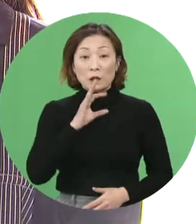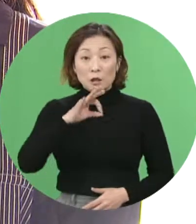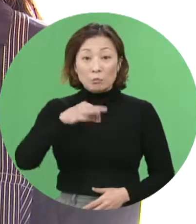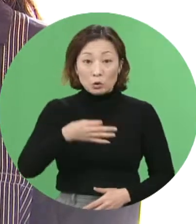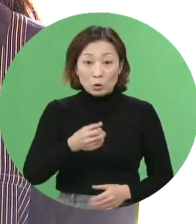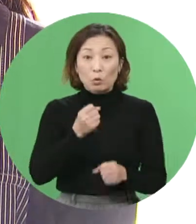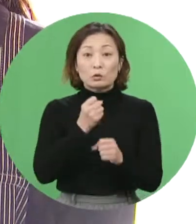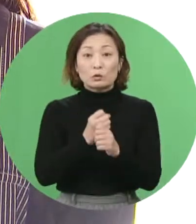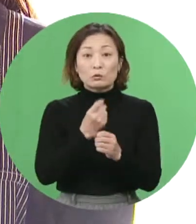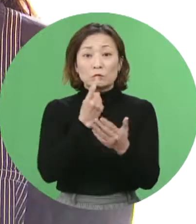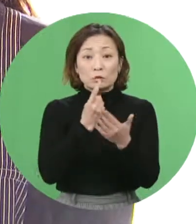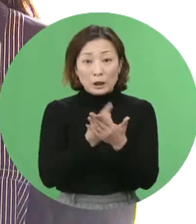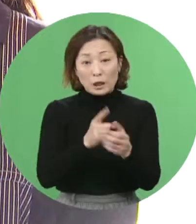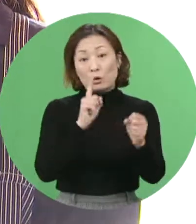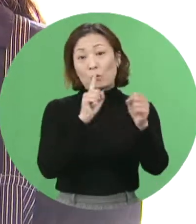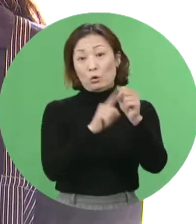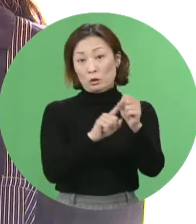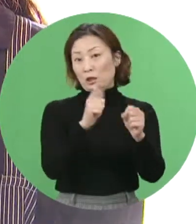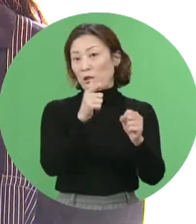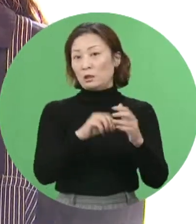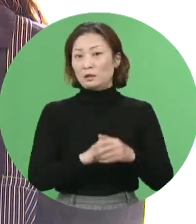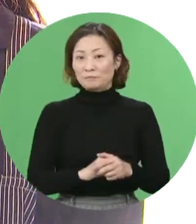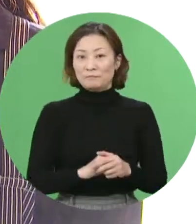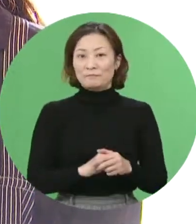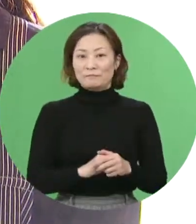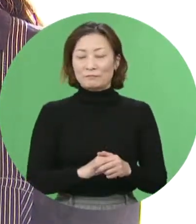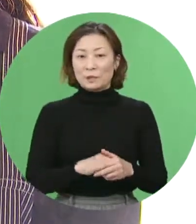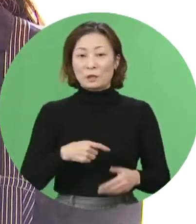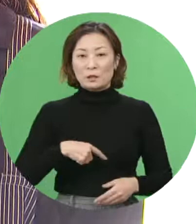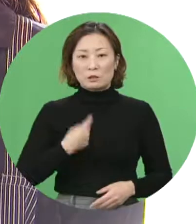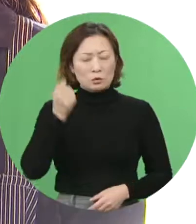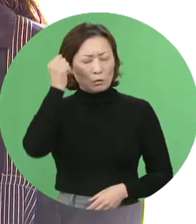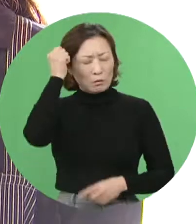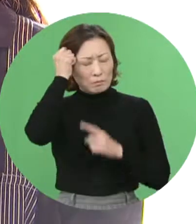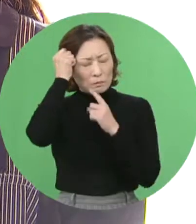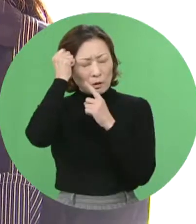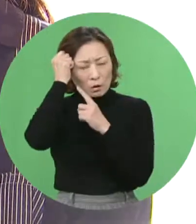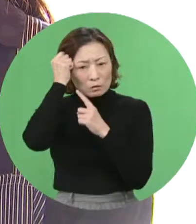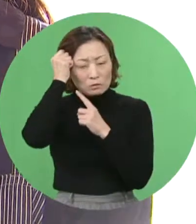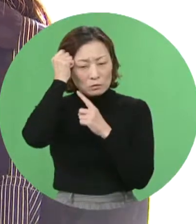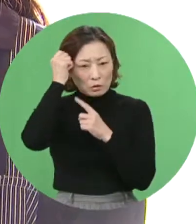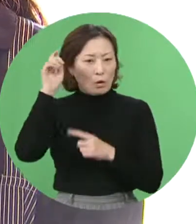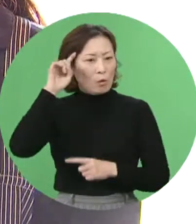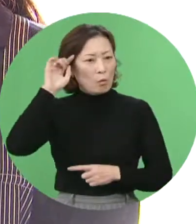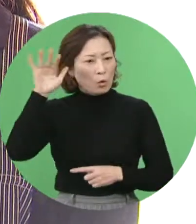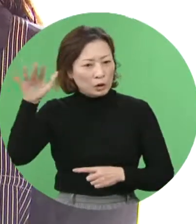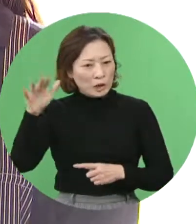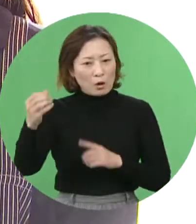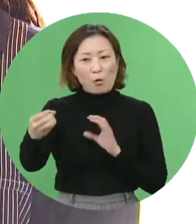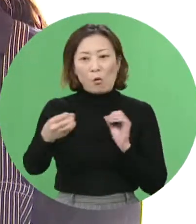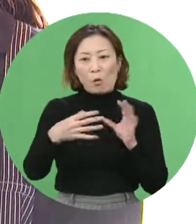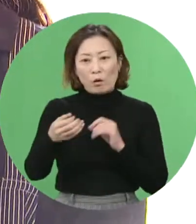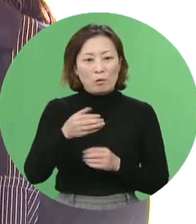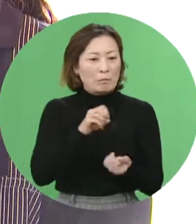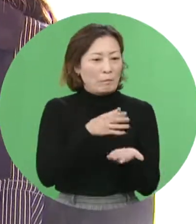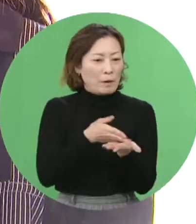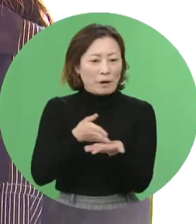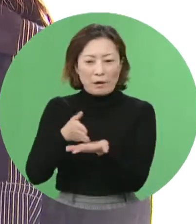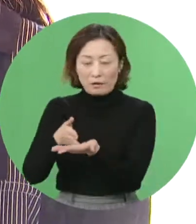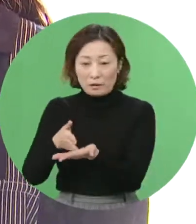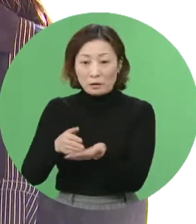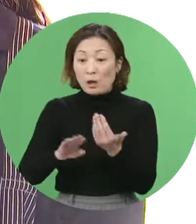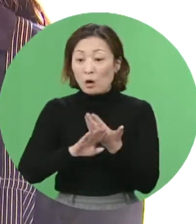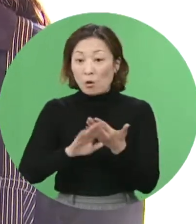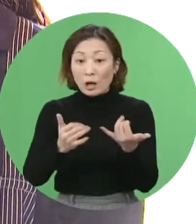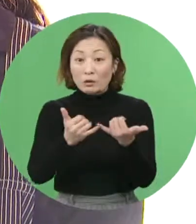だけが目的ではなくって、そういうこう何か自分の記憶とこう思い出とかを話したり、またその他